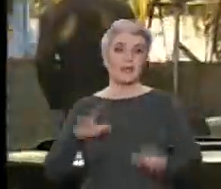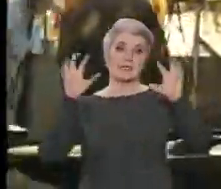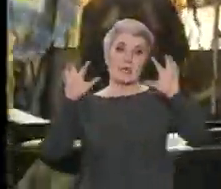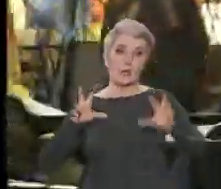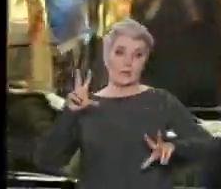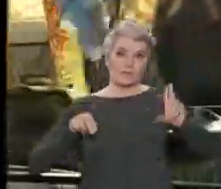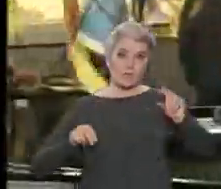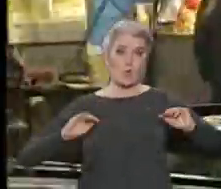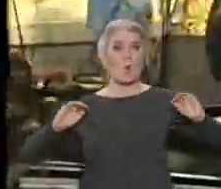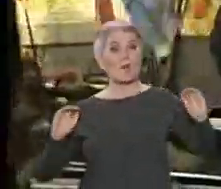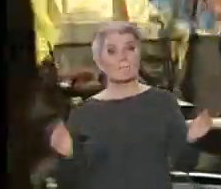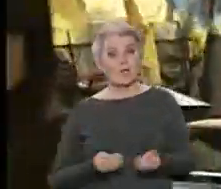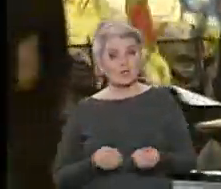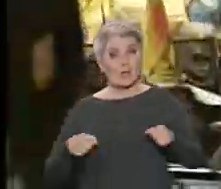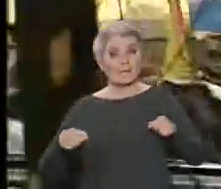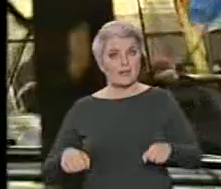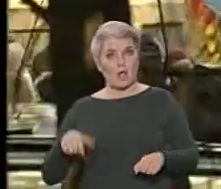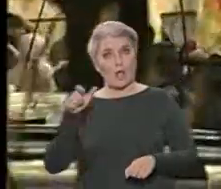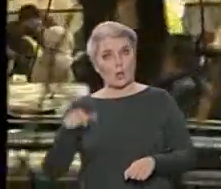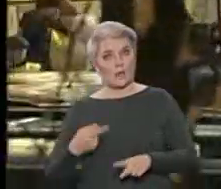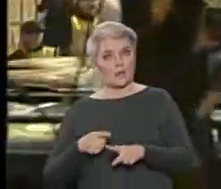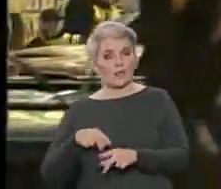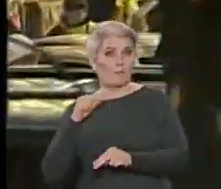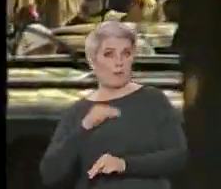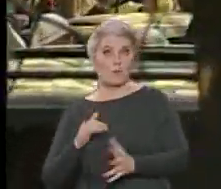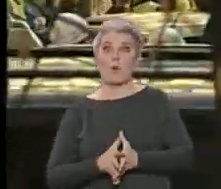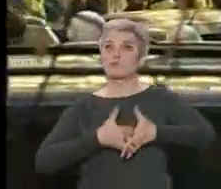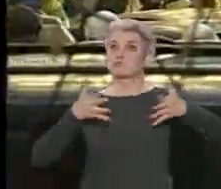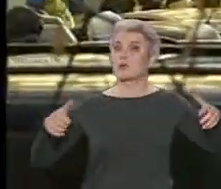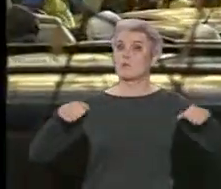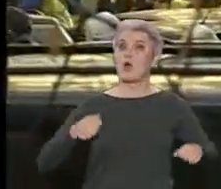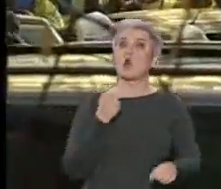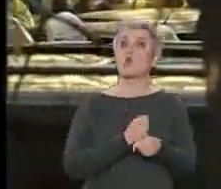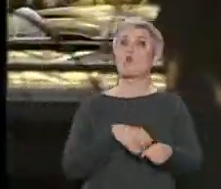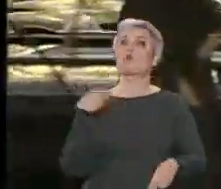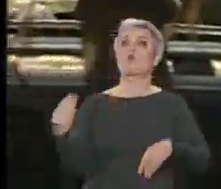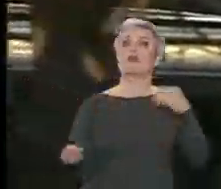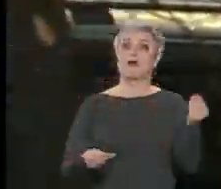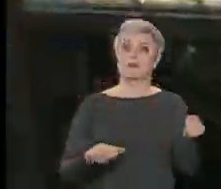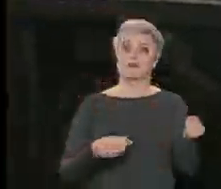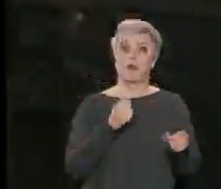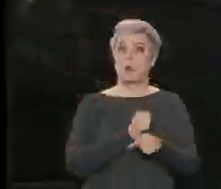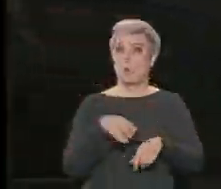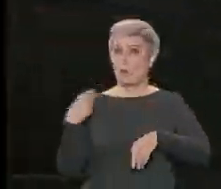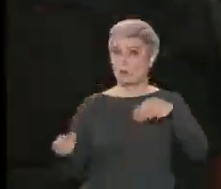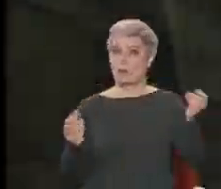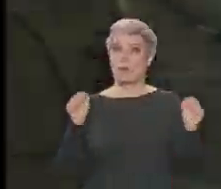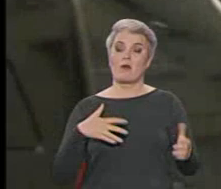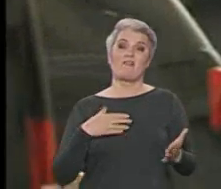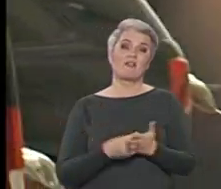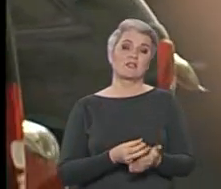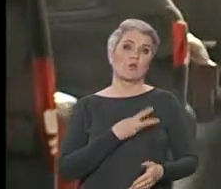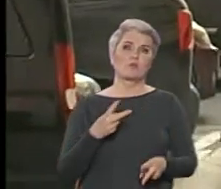права людей, які працюють, і розширює права роботодавців. Зокрема, в моменті, що роботодавець може за власною ініціативою без поважної